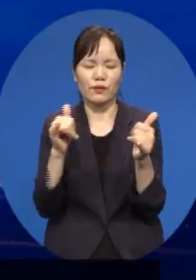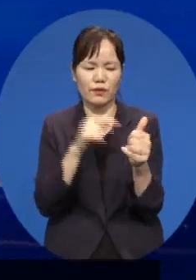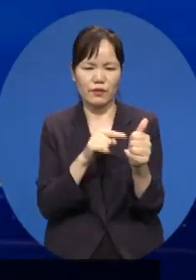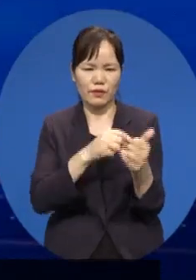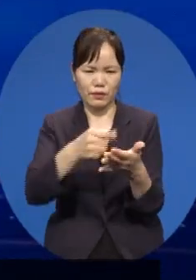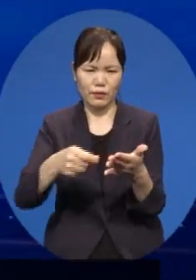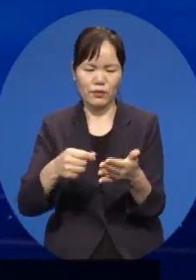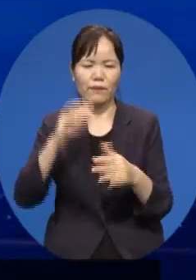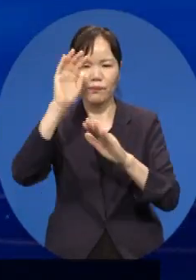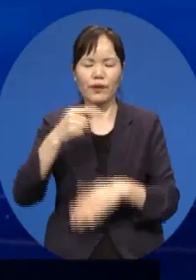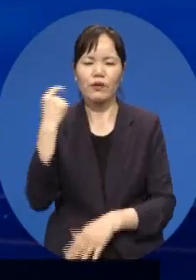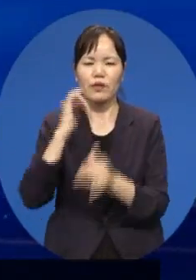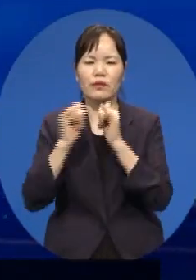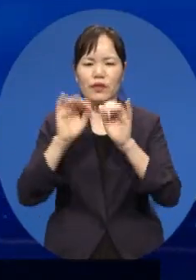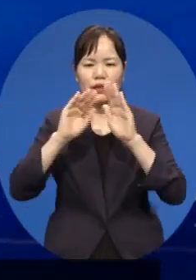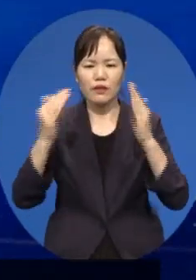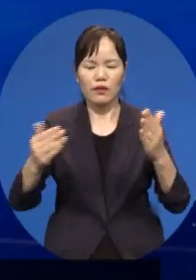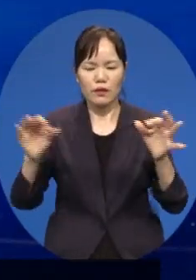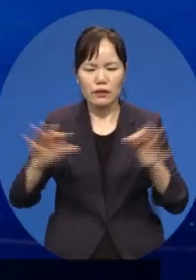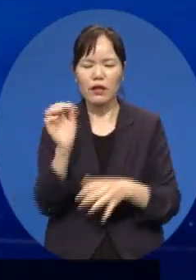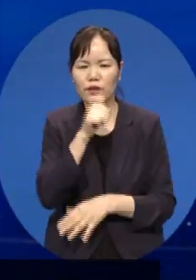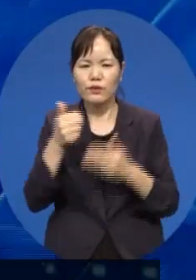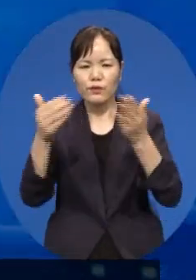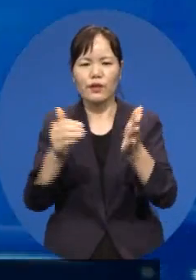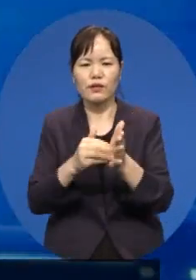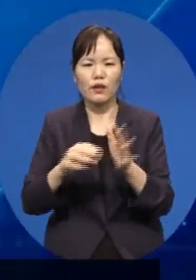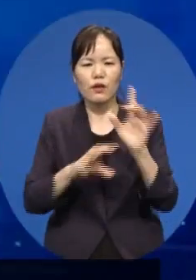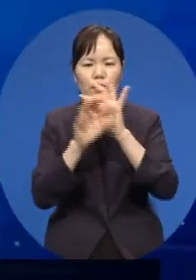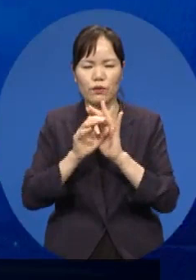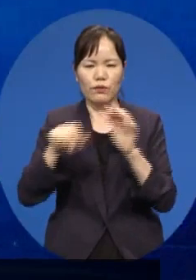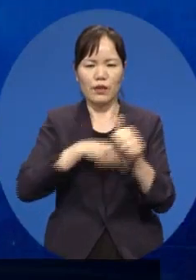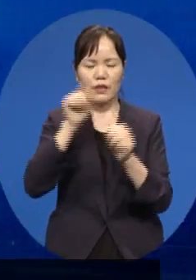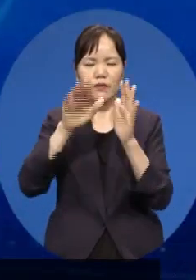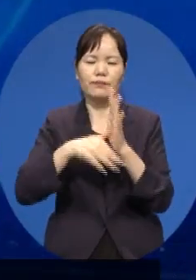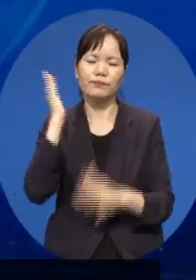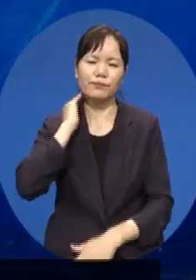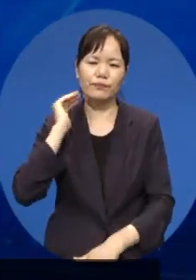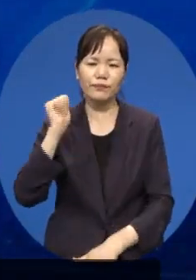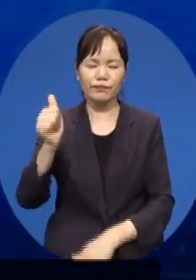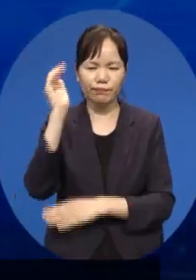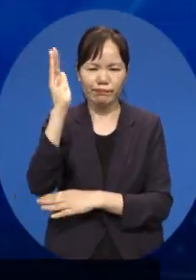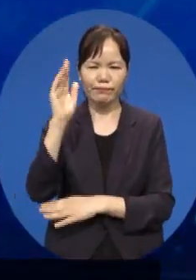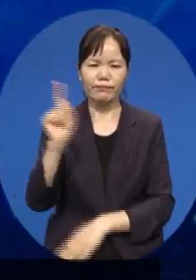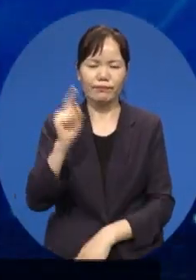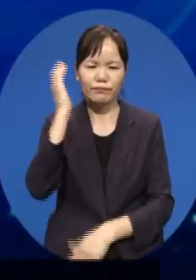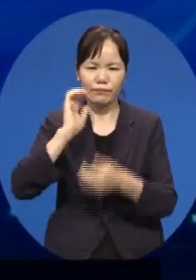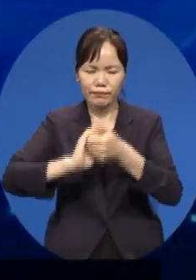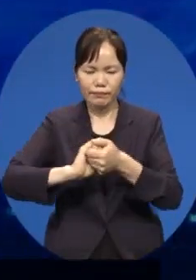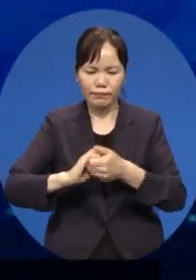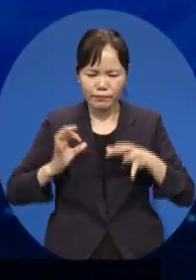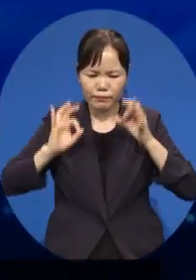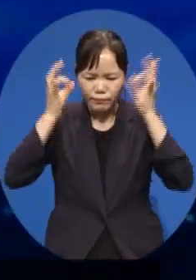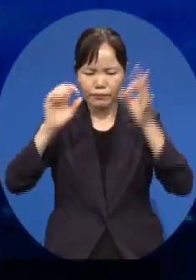내용은요, 뭐 어제 기자회견을 열어서 잠깐 좀 소개하기도 했는데 코로나 시국에서 대통령이 어떤 이야기를 하고 또 청와대가 어떤